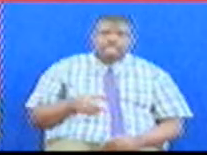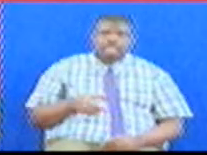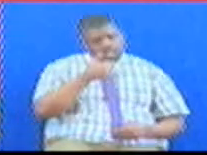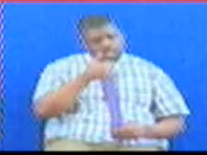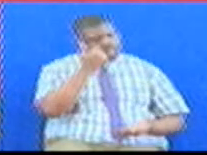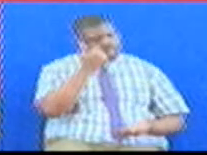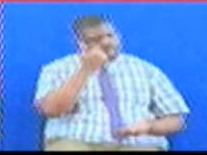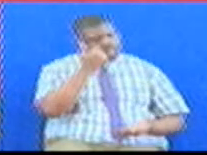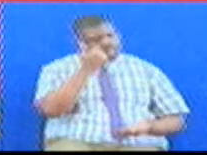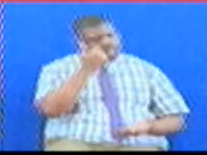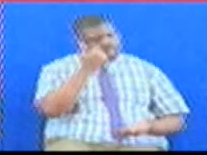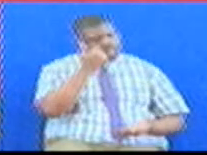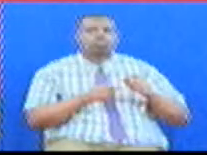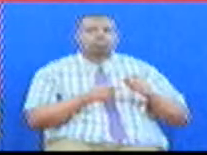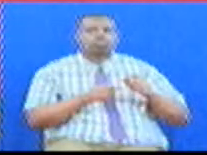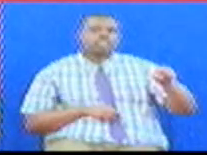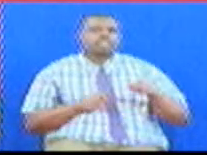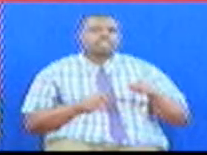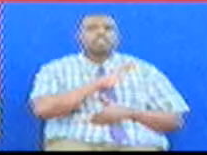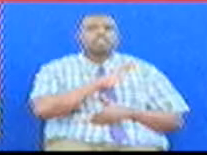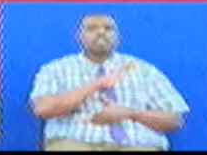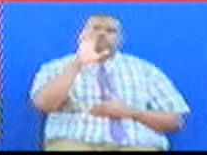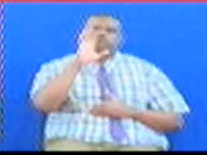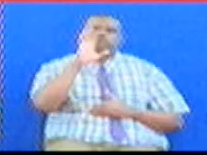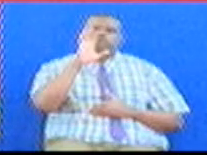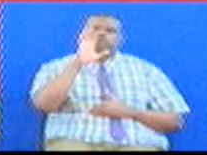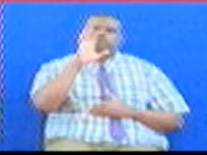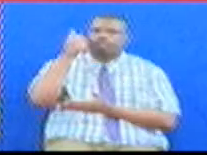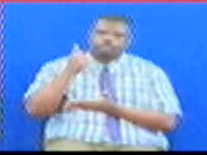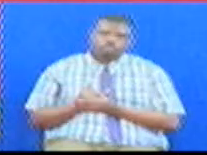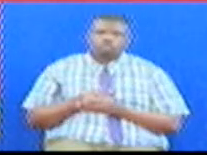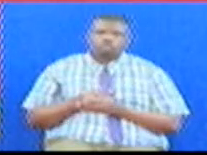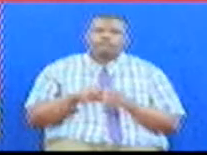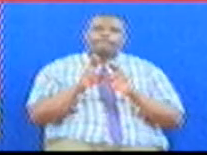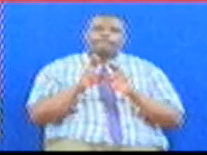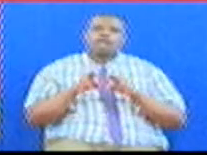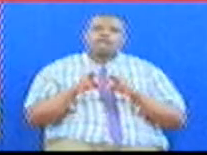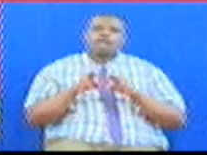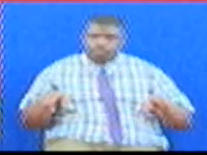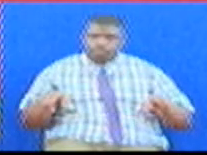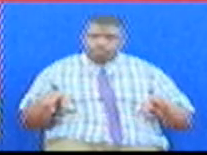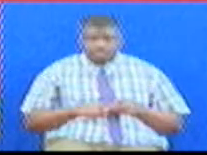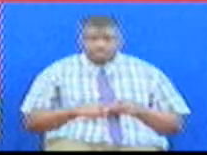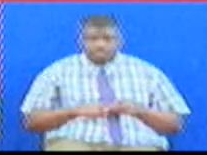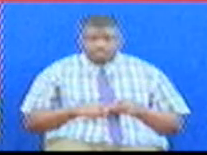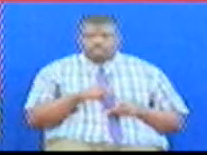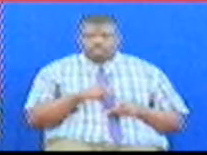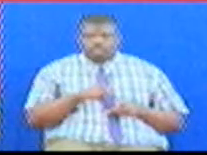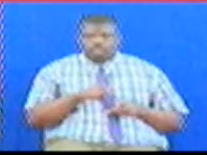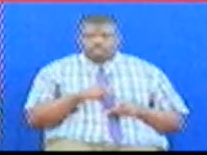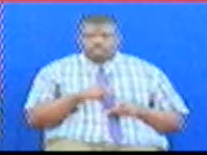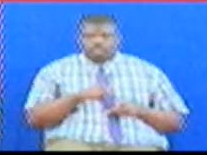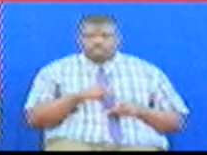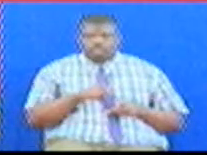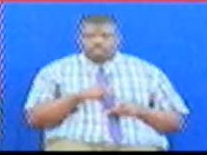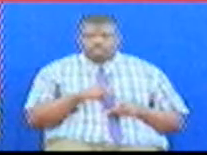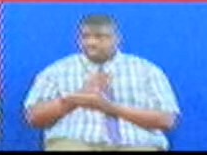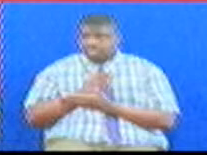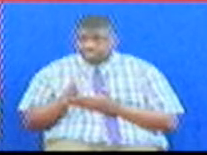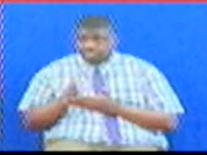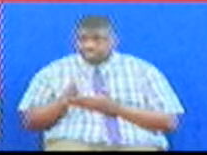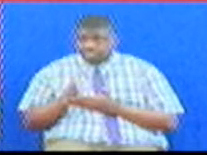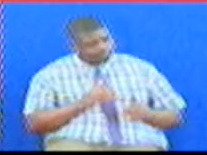na mkurugenzi, zote zinakuwa zimeamuliwa na mahakama. Watu wanashinda kesi, bado mifugo inabaki